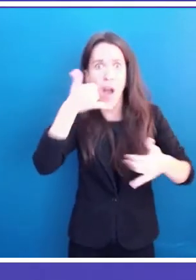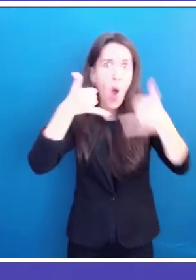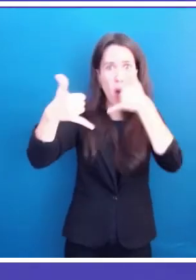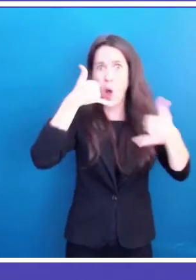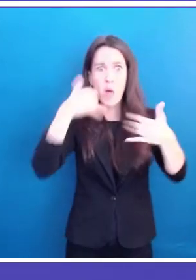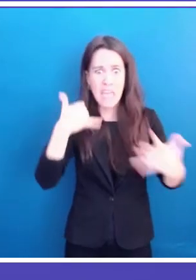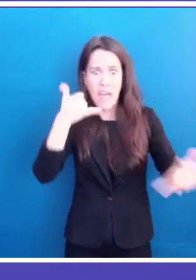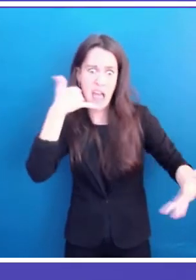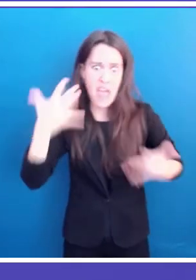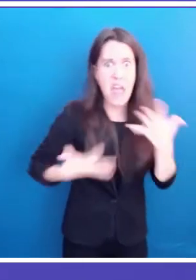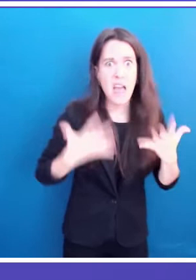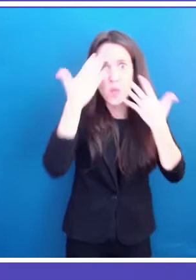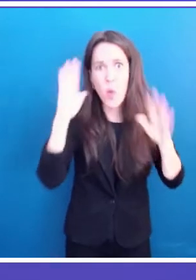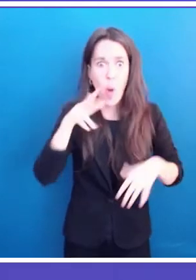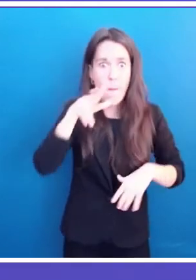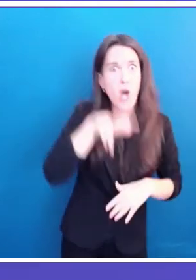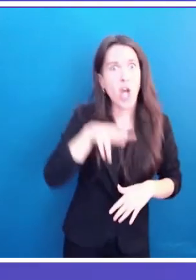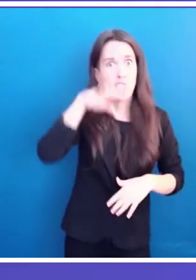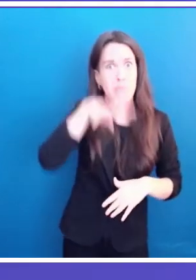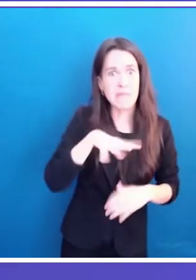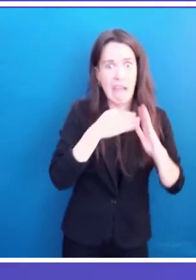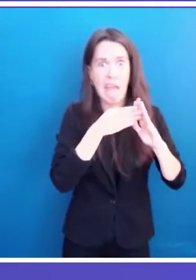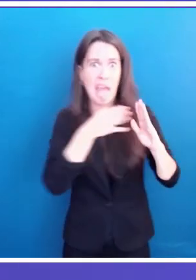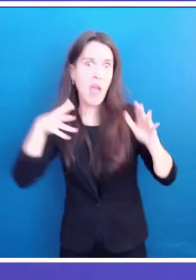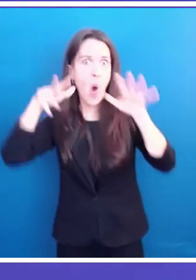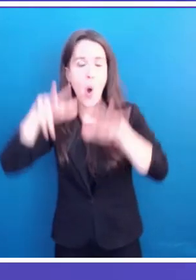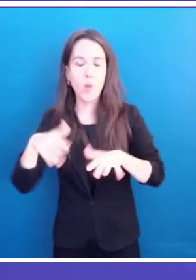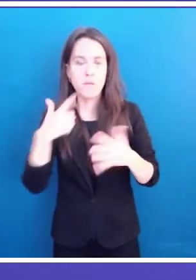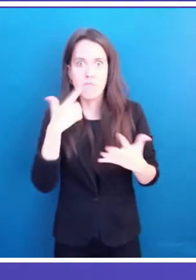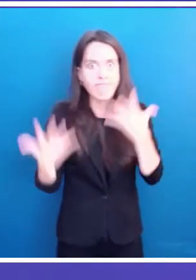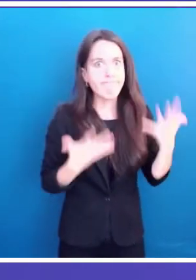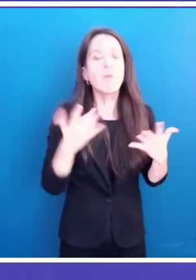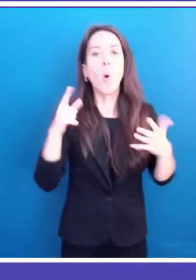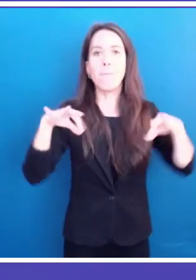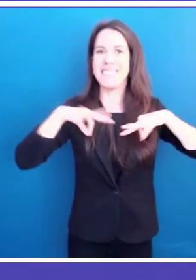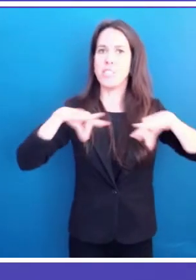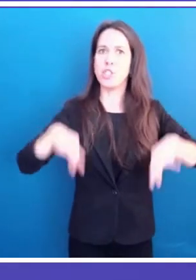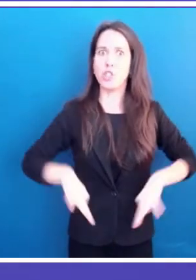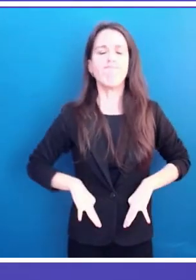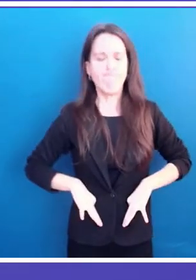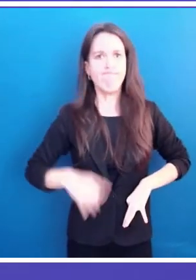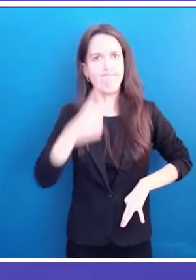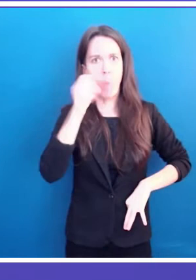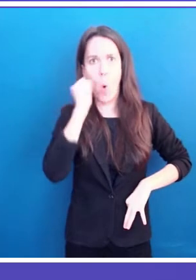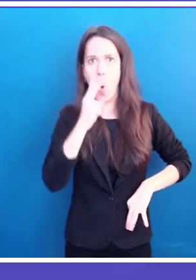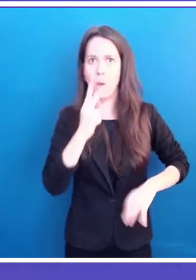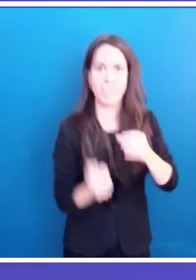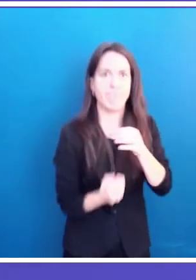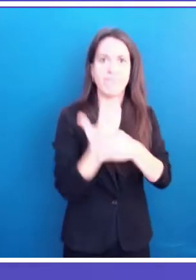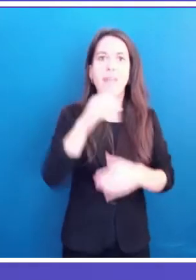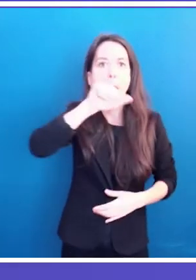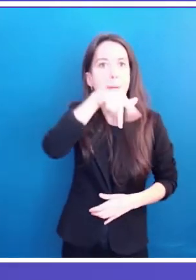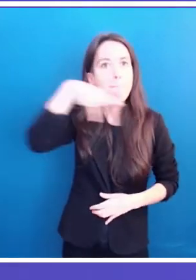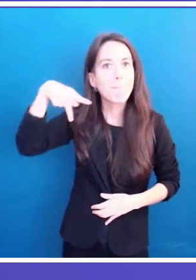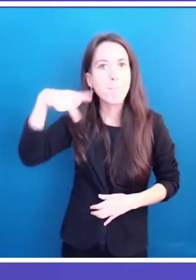أغسطس. الواضح أن الوزارات فعلت بشكل عام لخلق منصات رقمية، ولكن لا يجب